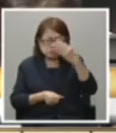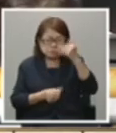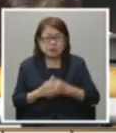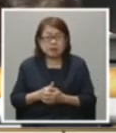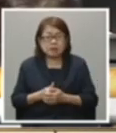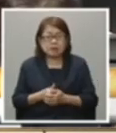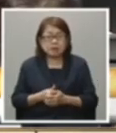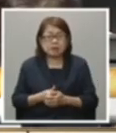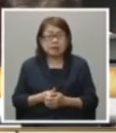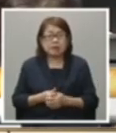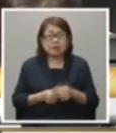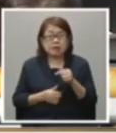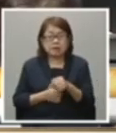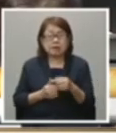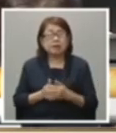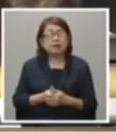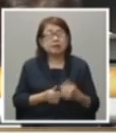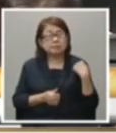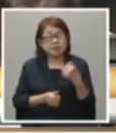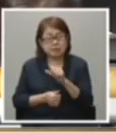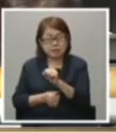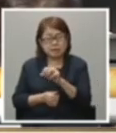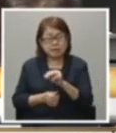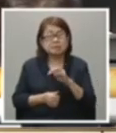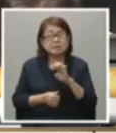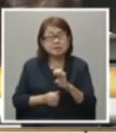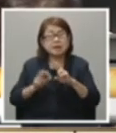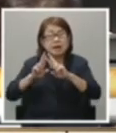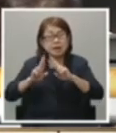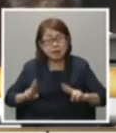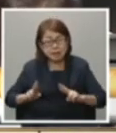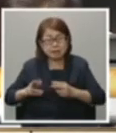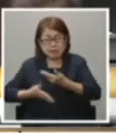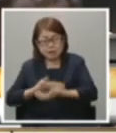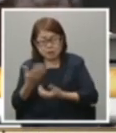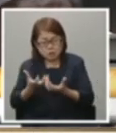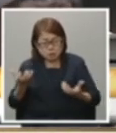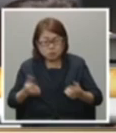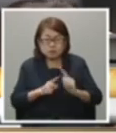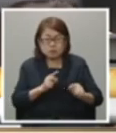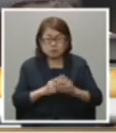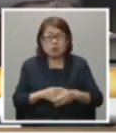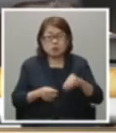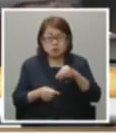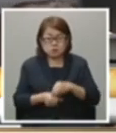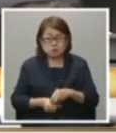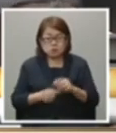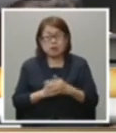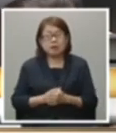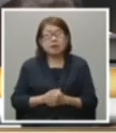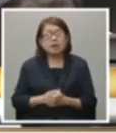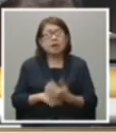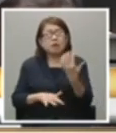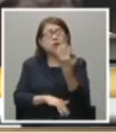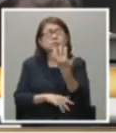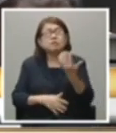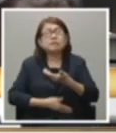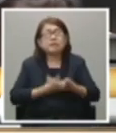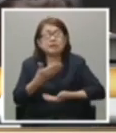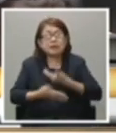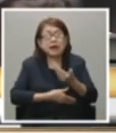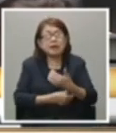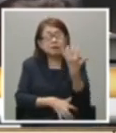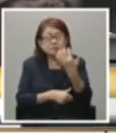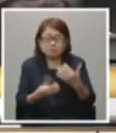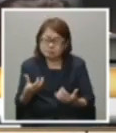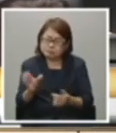ลทหาร SME ของเราผู้ประกอบการที่อาศัยอยู่ในอีคอมเมิร์ซตลาดอีคอมเมิร์